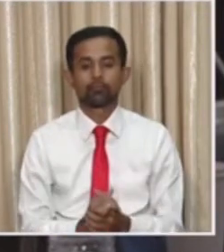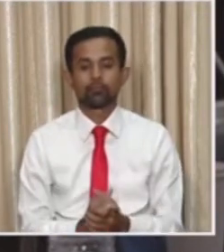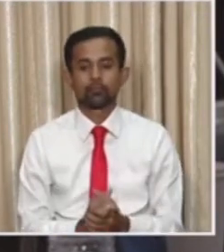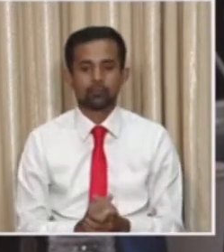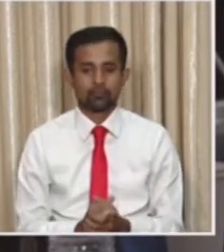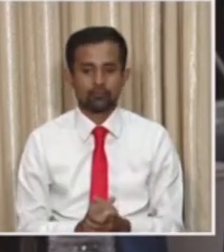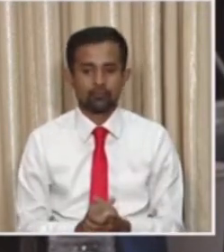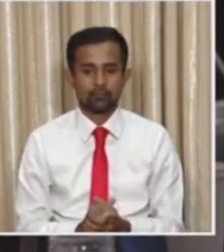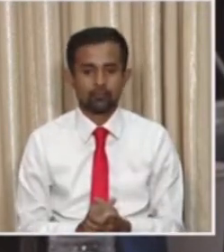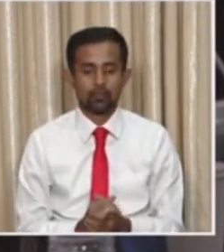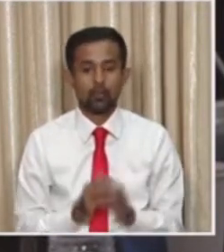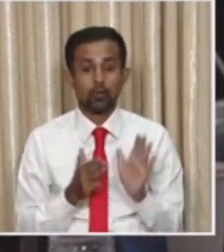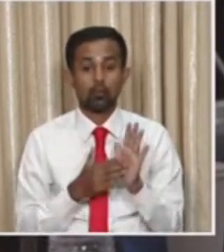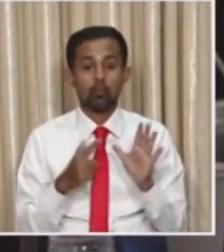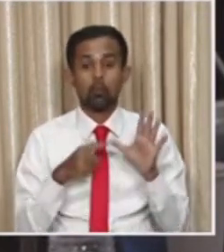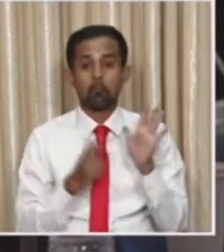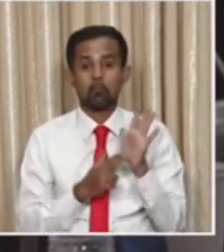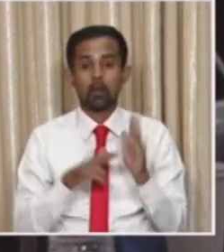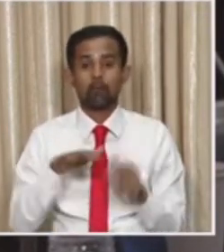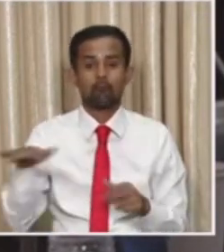மணலாற்று பிரதேசம். இந்த பிரதேசத்தில் இருந்து